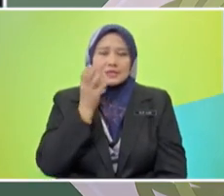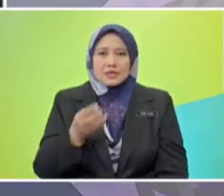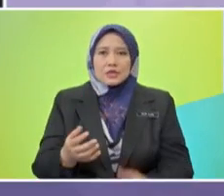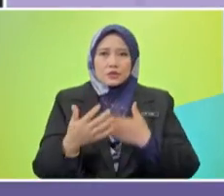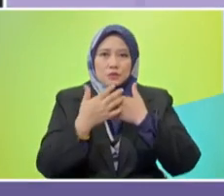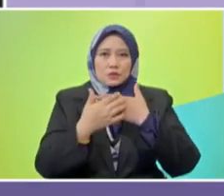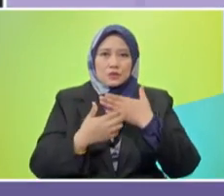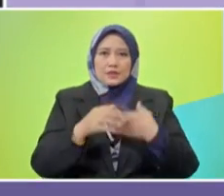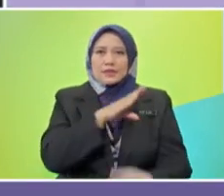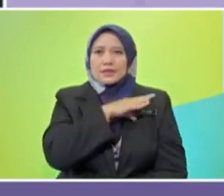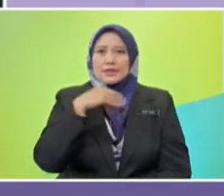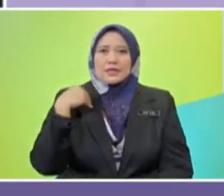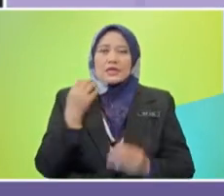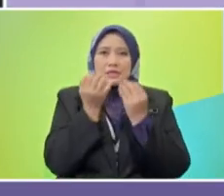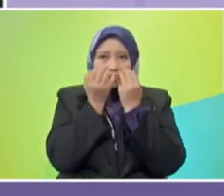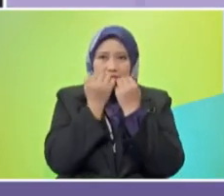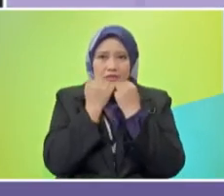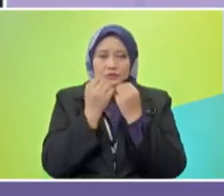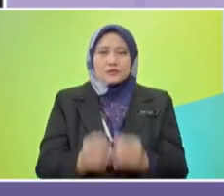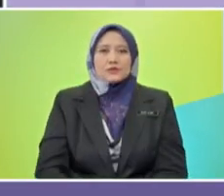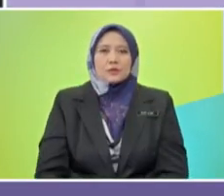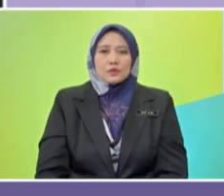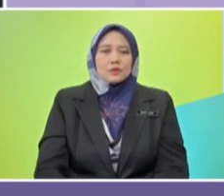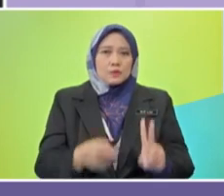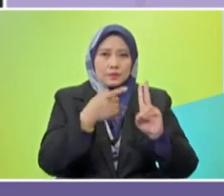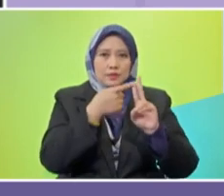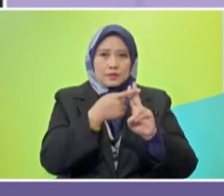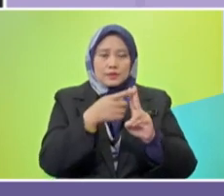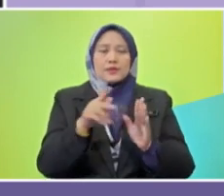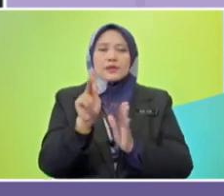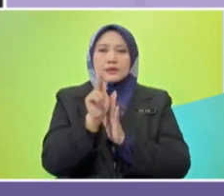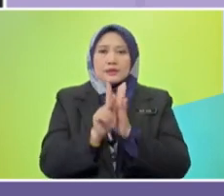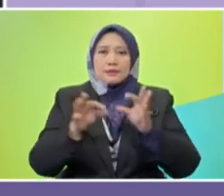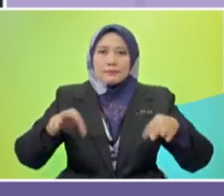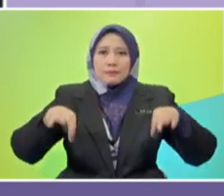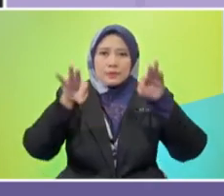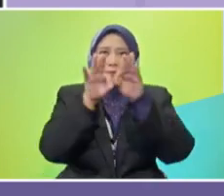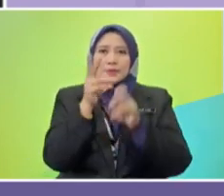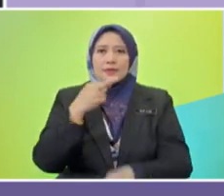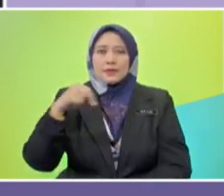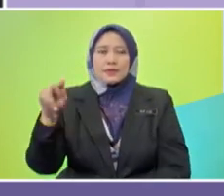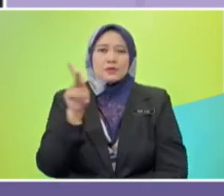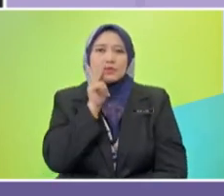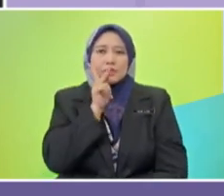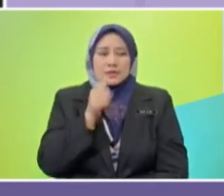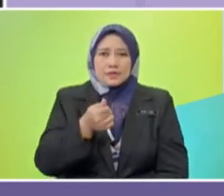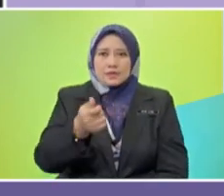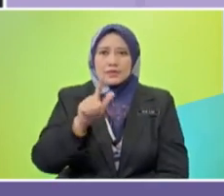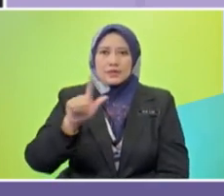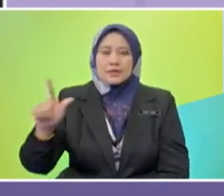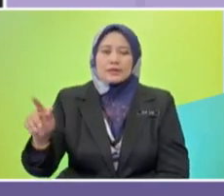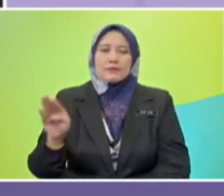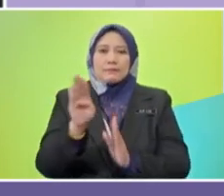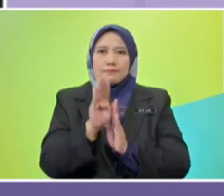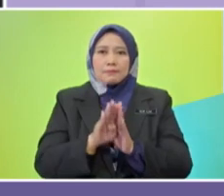Baik, teruskan ayat kedua. Kepentingan karbohidrat ialah membekalkan tenaga. Karbohidrat